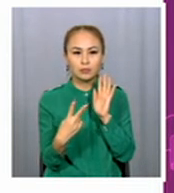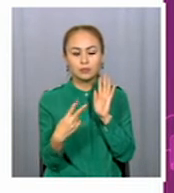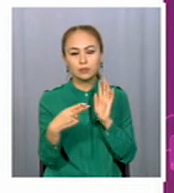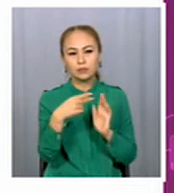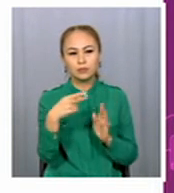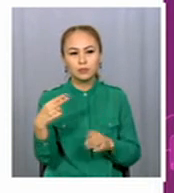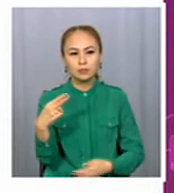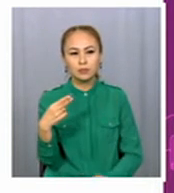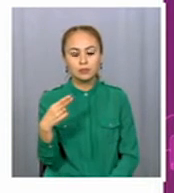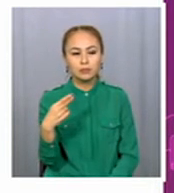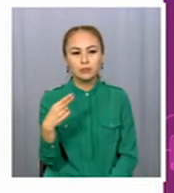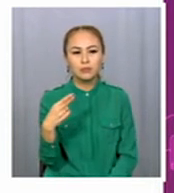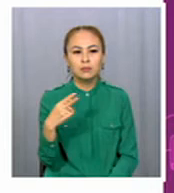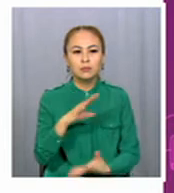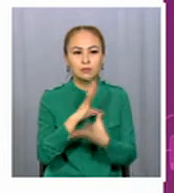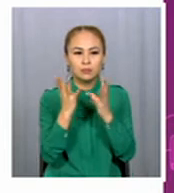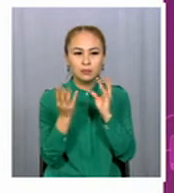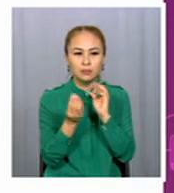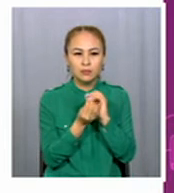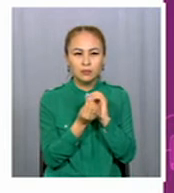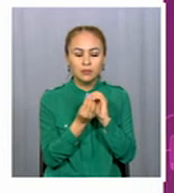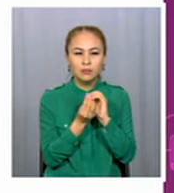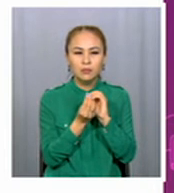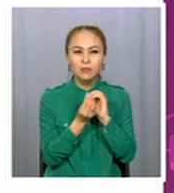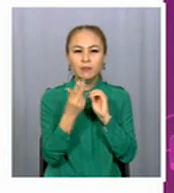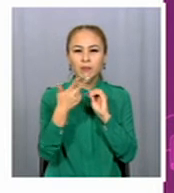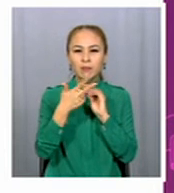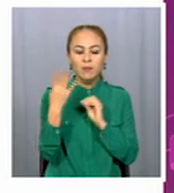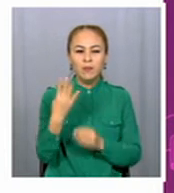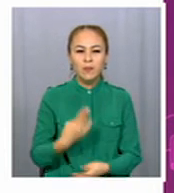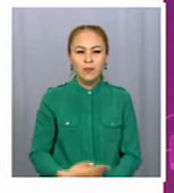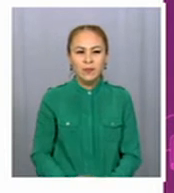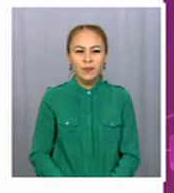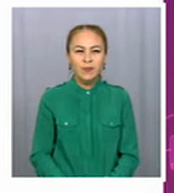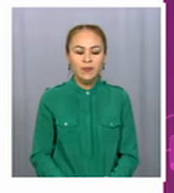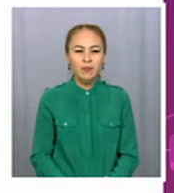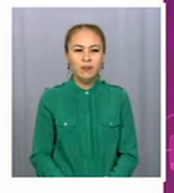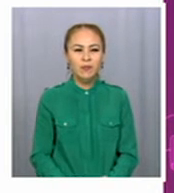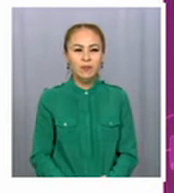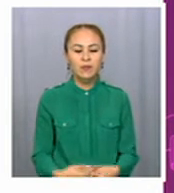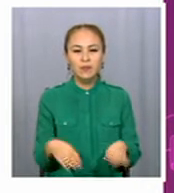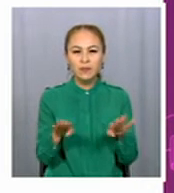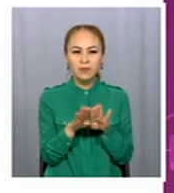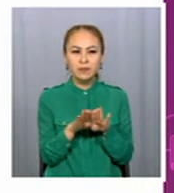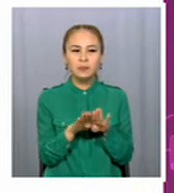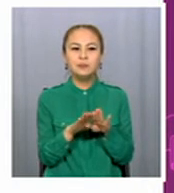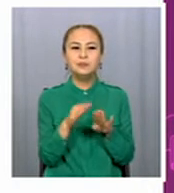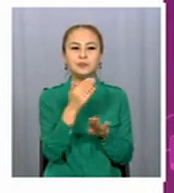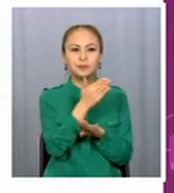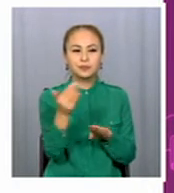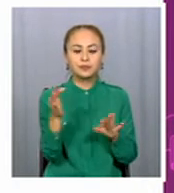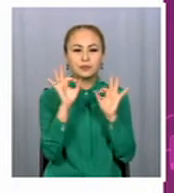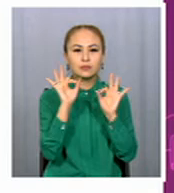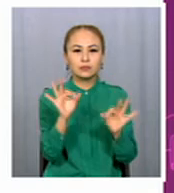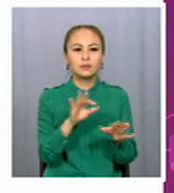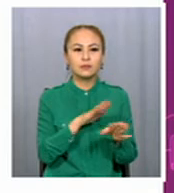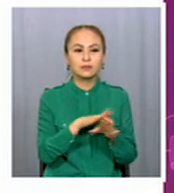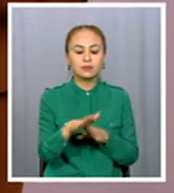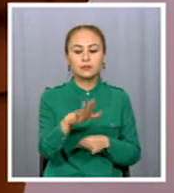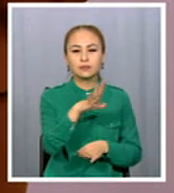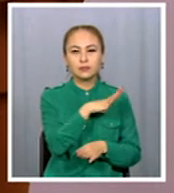айырмасына көбейтеміз. Мәні 34-ке тең. Жарайсыңдар, балалар, сендер де дұрыс орындадыңдар деп